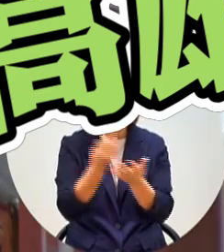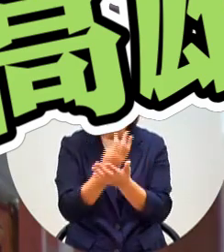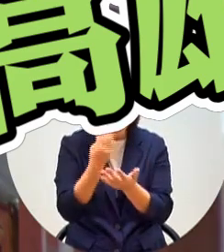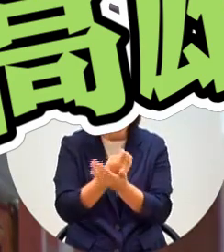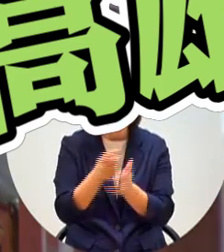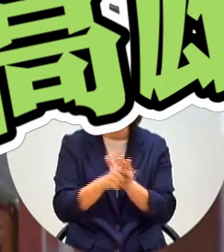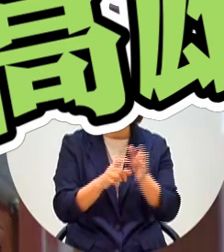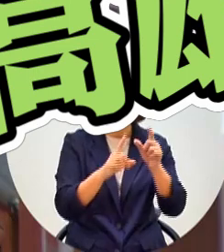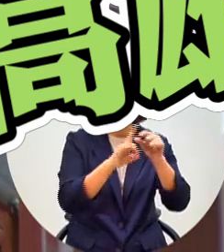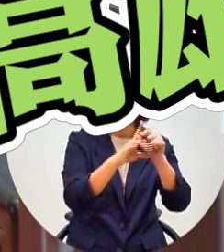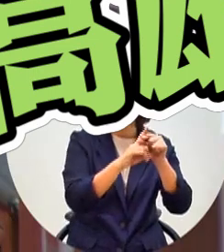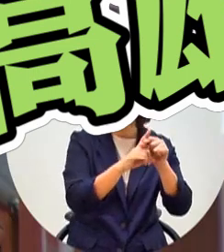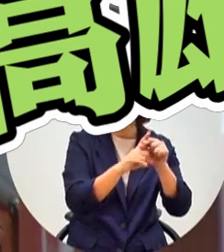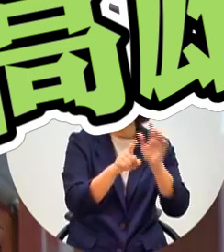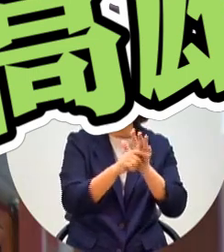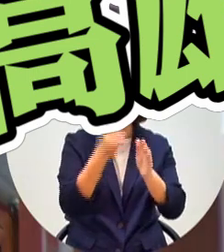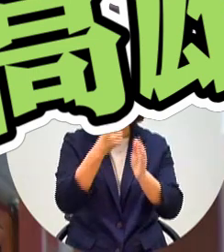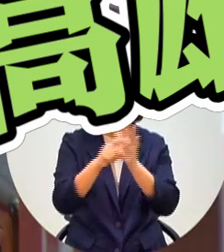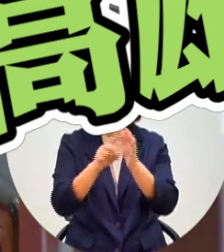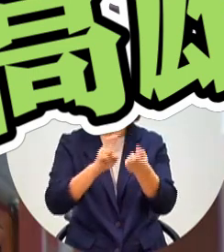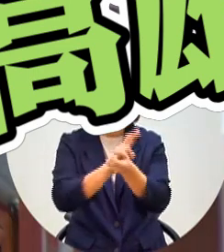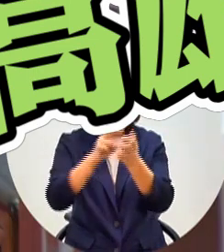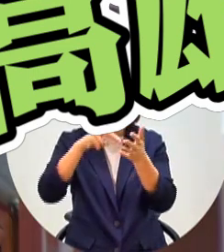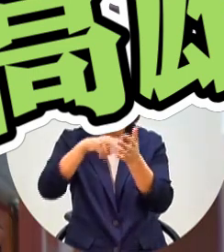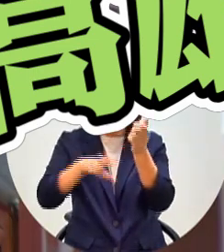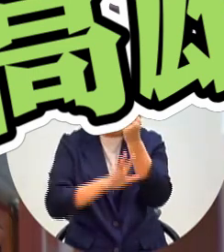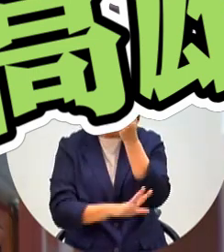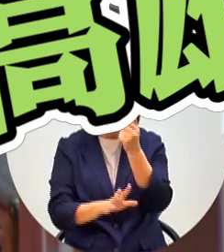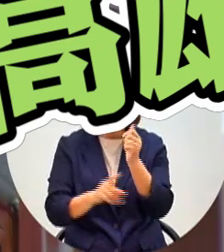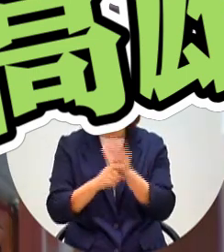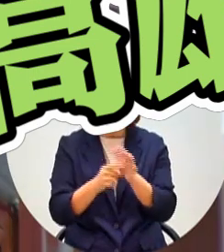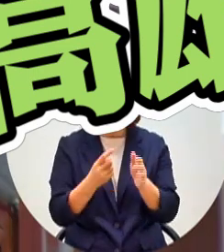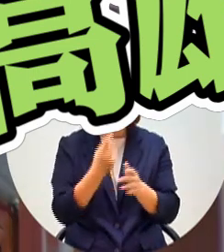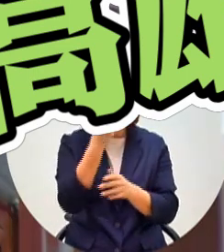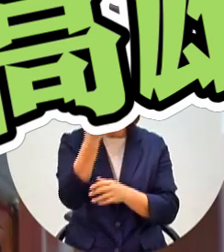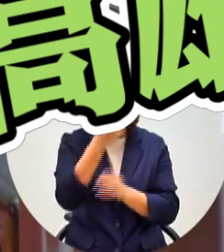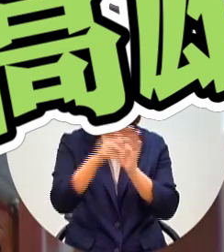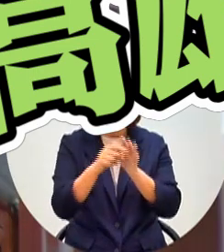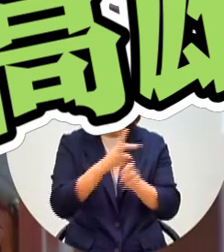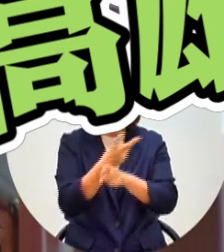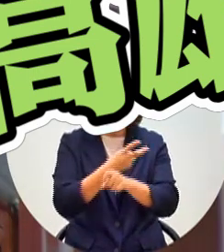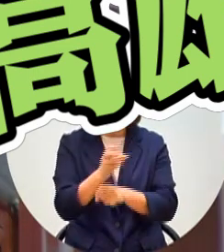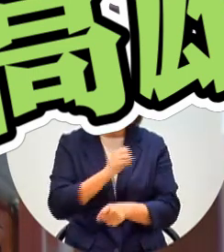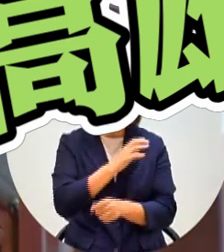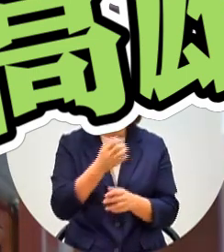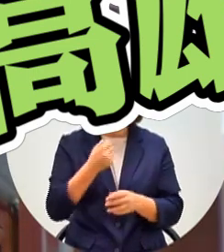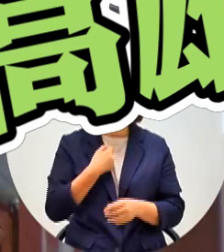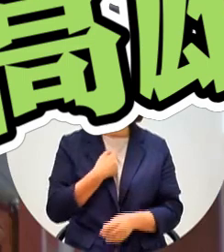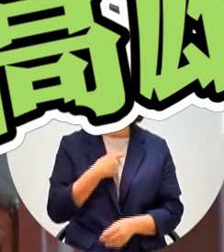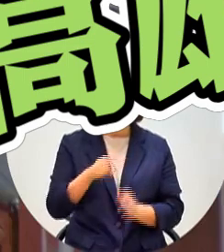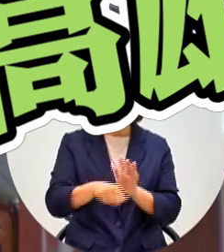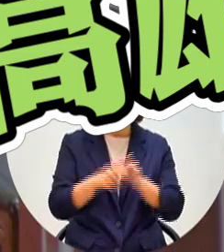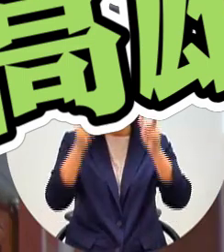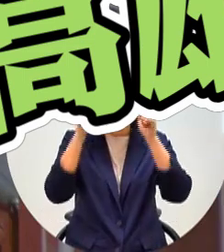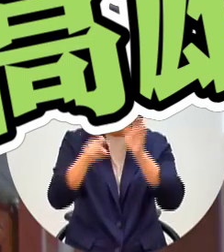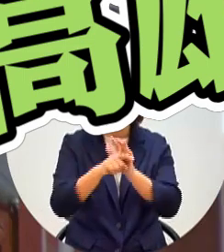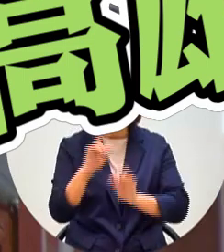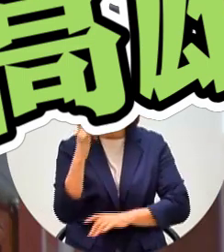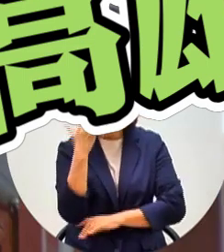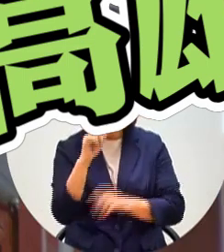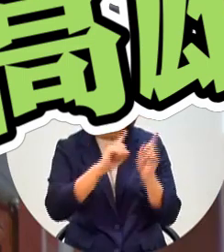家台中林立伟 PCR 结果2小时就能出来，为什么我们高雄要等一